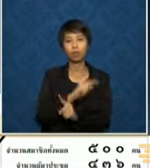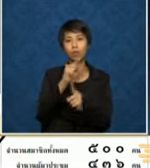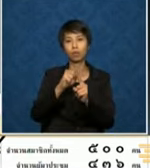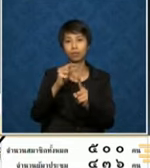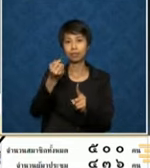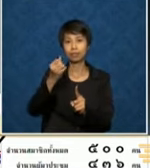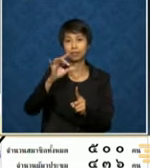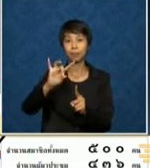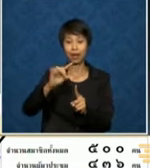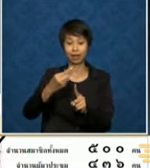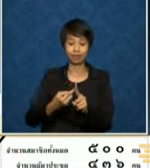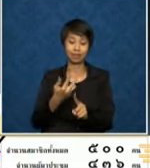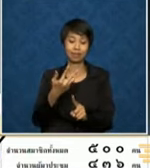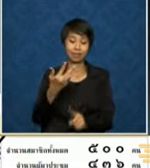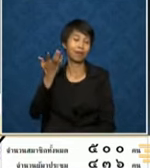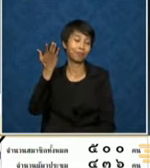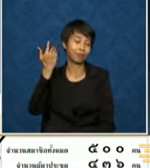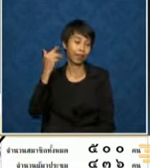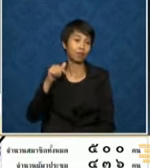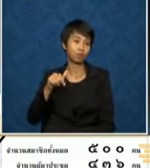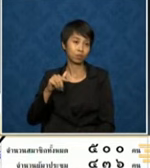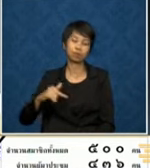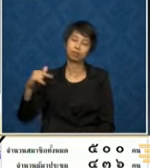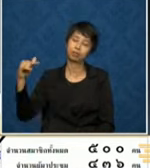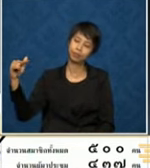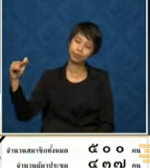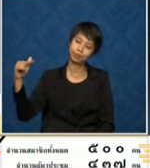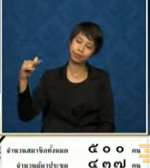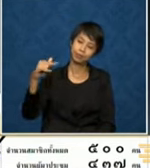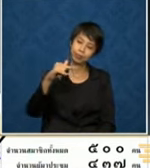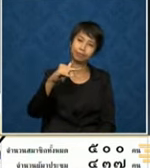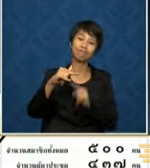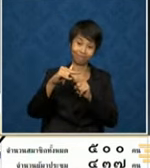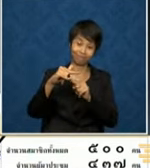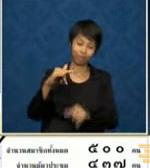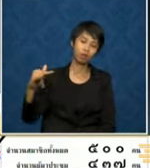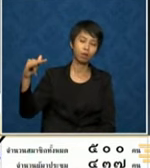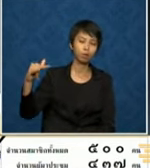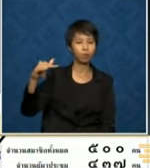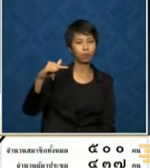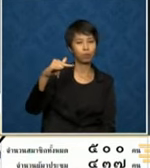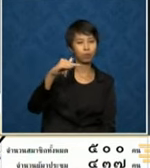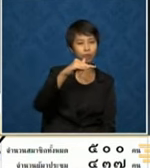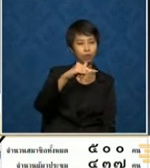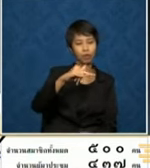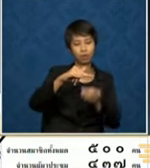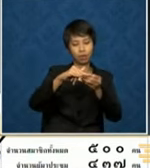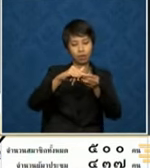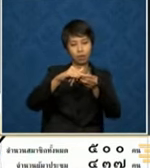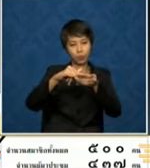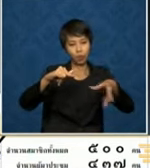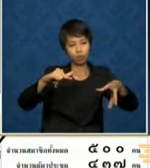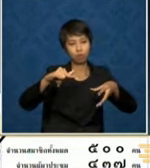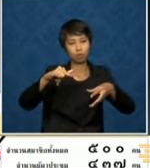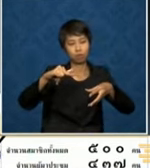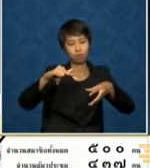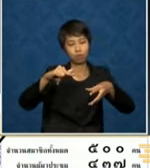าคมที่ผ่านมาครับขณะที่เครื่องบิน737ขณะที่กำลังบินอยู่ครับกระบังลมแตกครับท่านประธานครับ